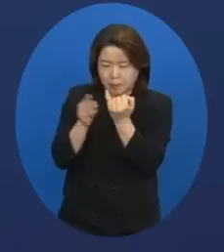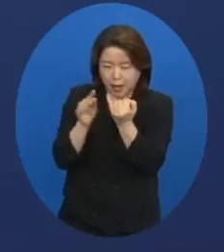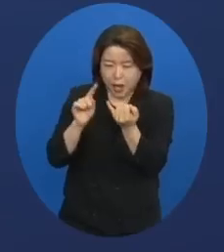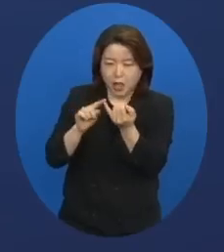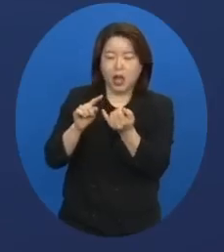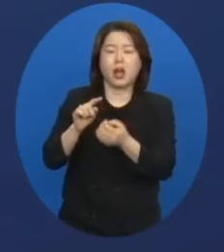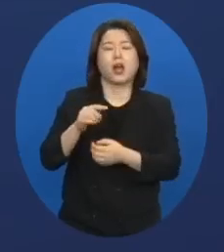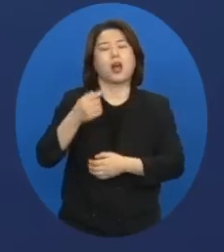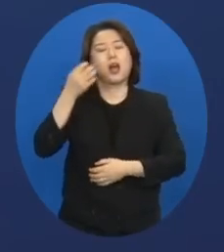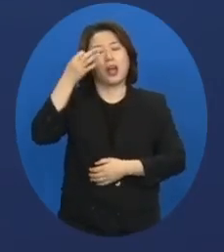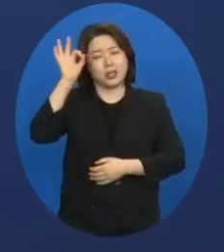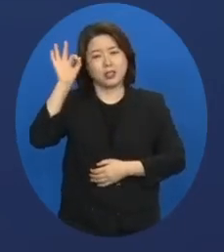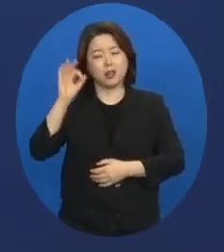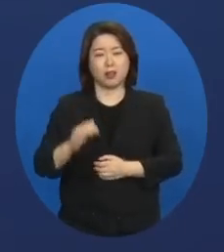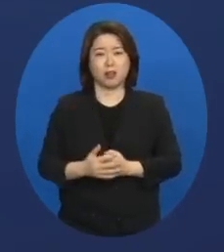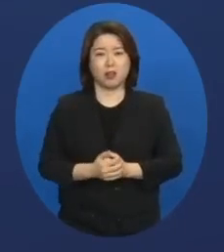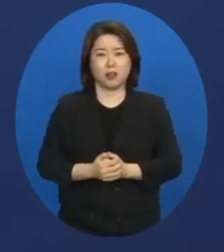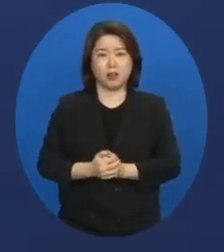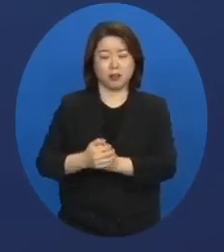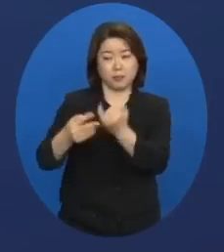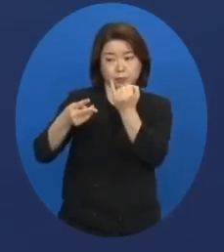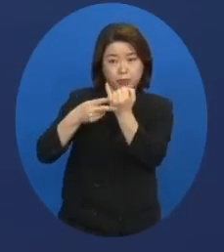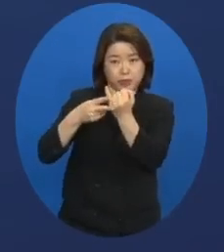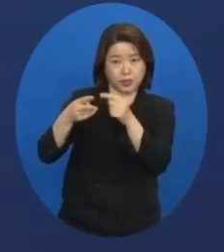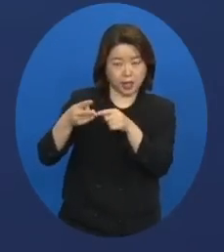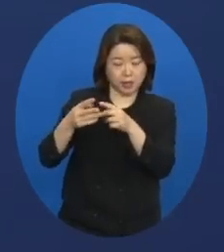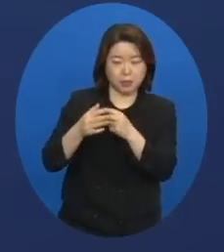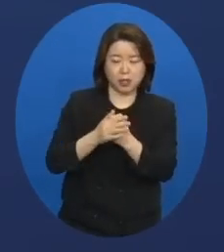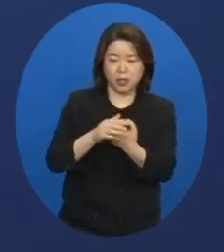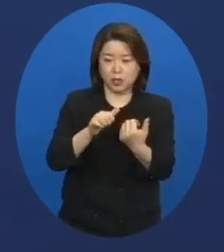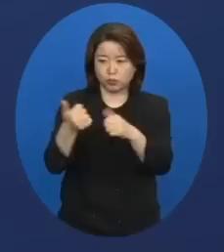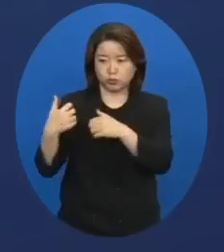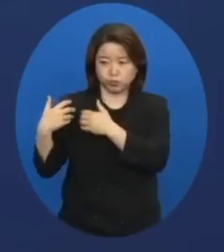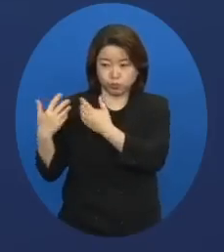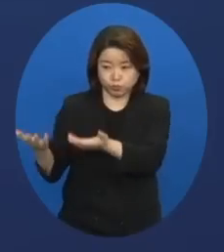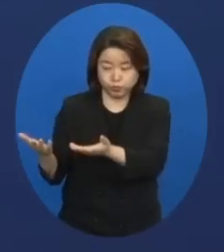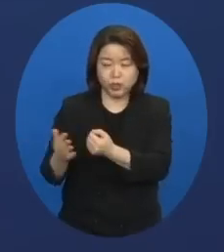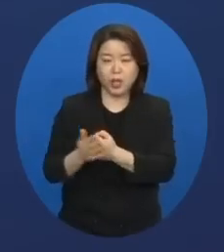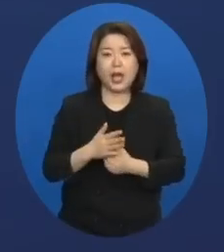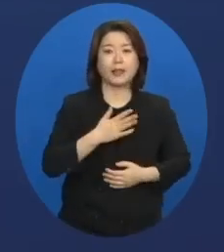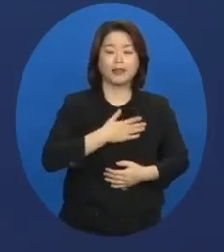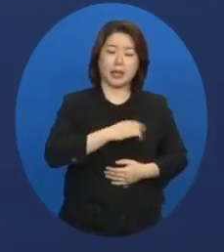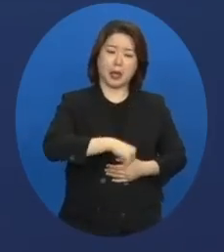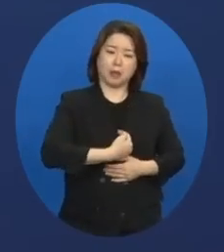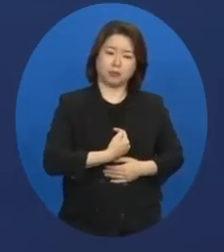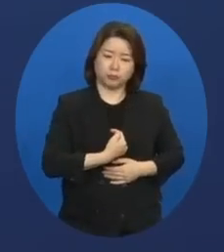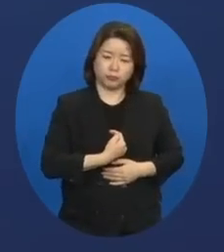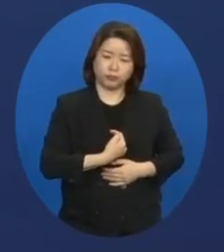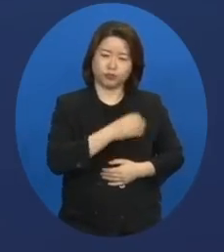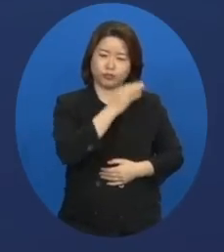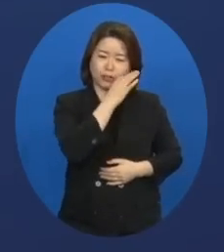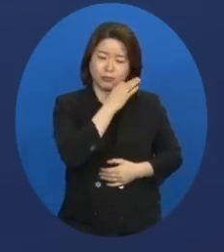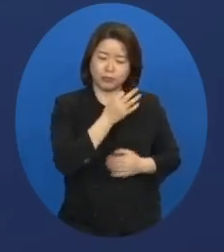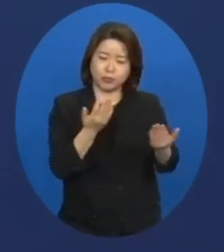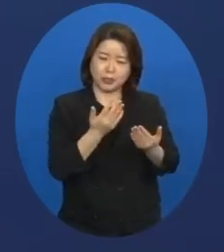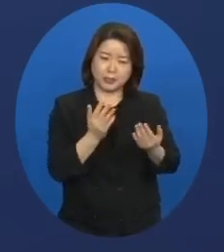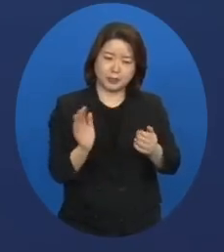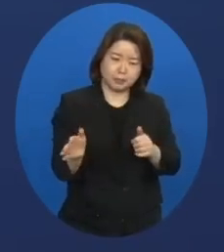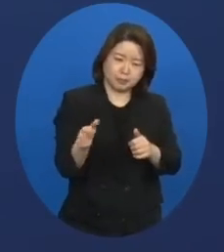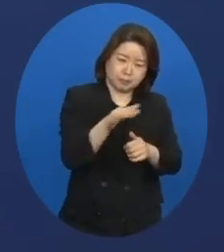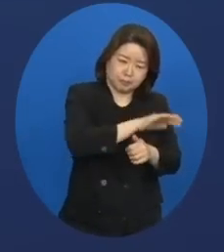인정합니다. 며느리 다말을 그냥 죽게 내버려 두면 자기의 부끄러운 일은 감추어질 수도